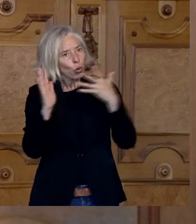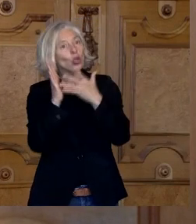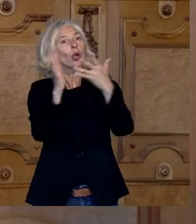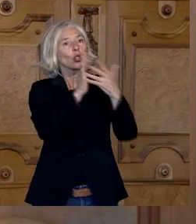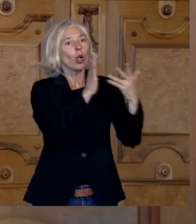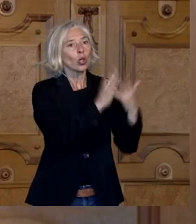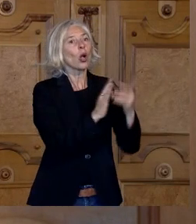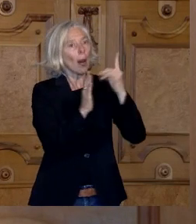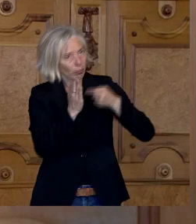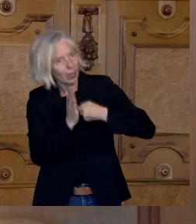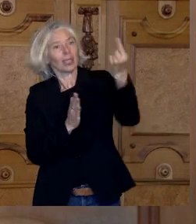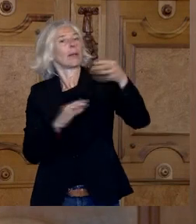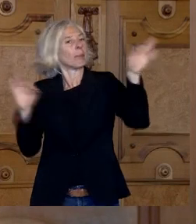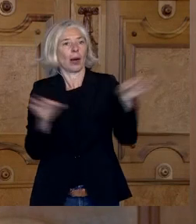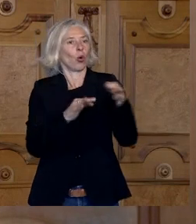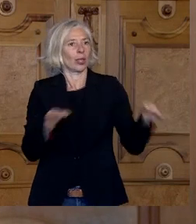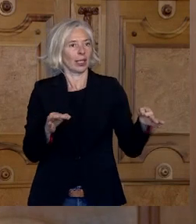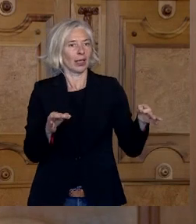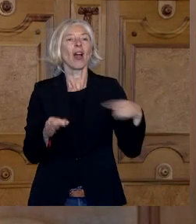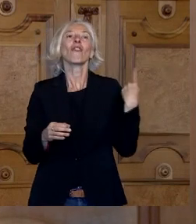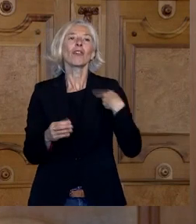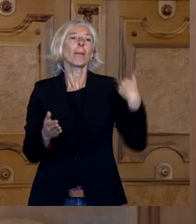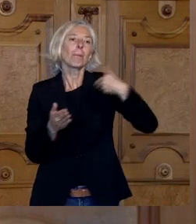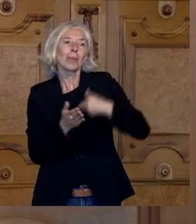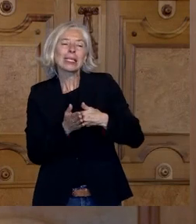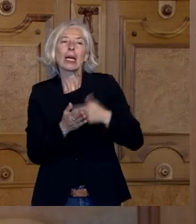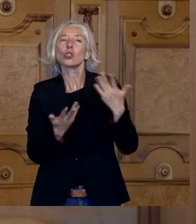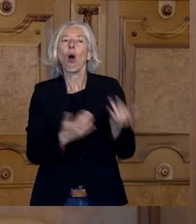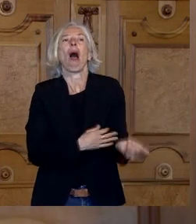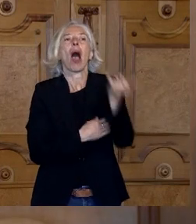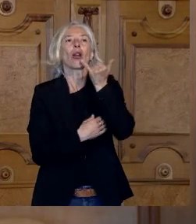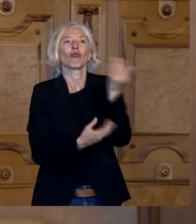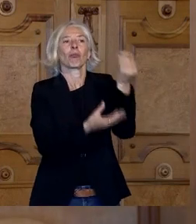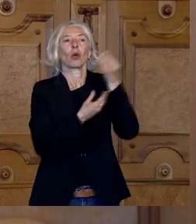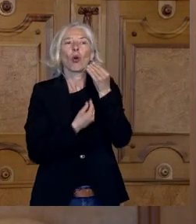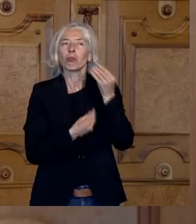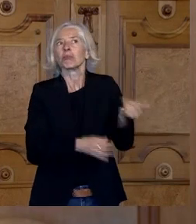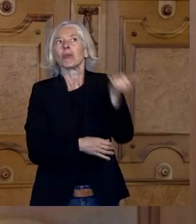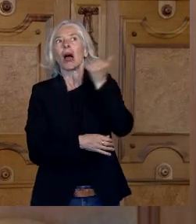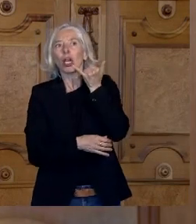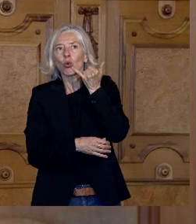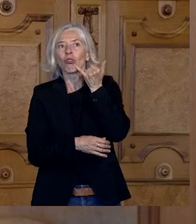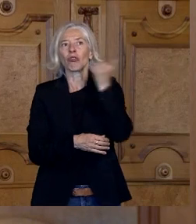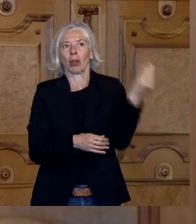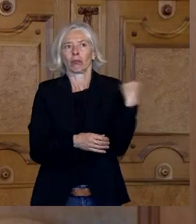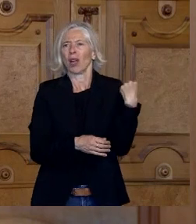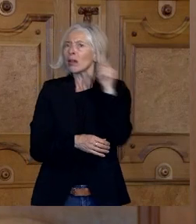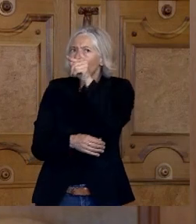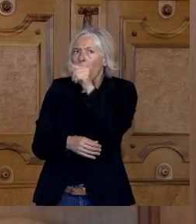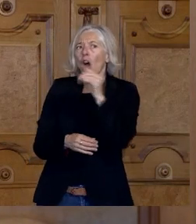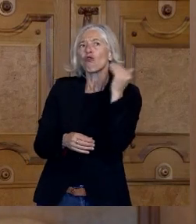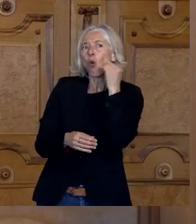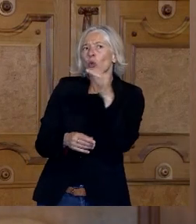uns erreicht, sind Anrufe oder dann auch Kontrollen durch die Polizei, wo es um Partys in Privatwohnungen geht